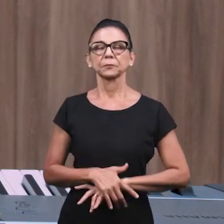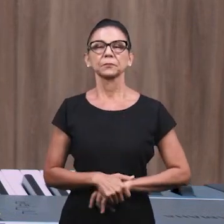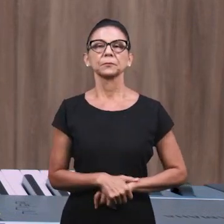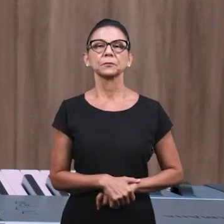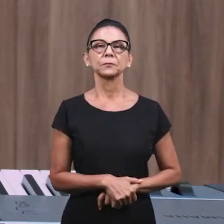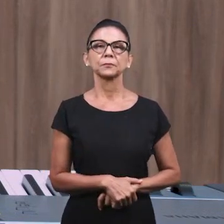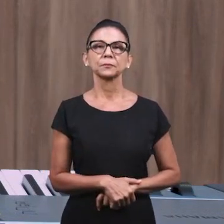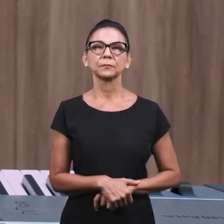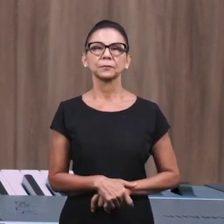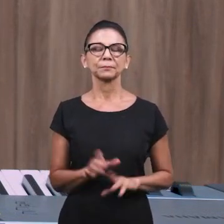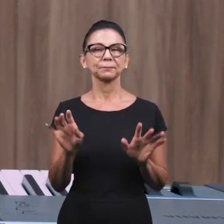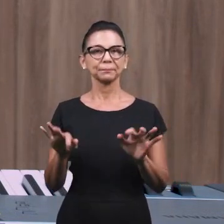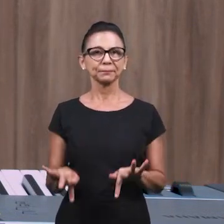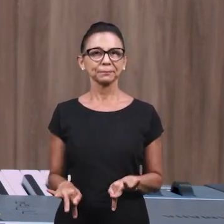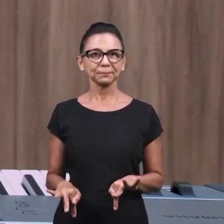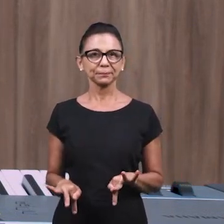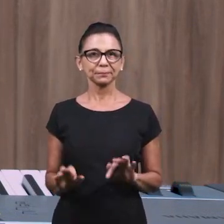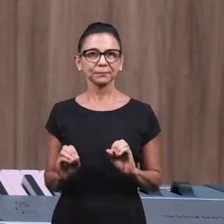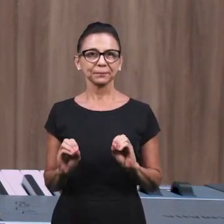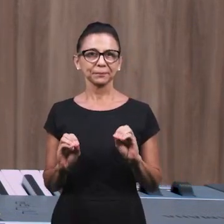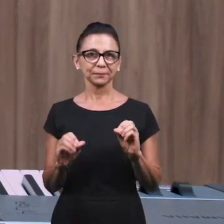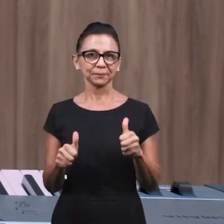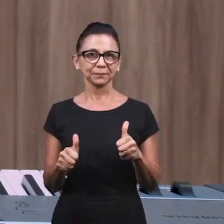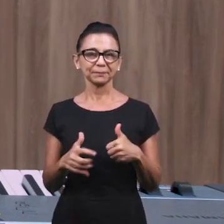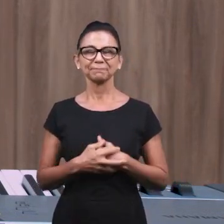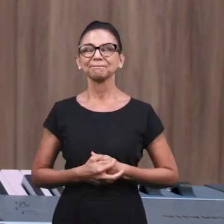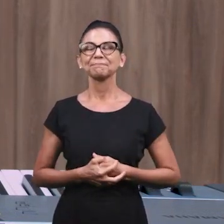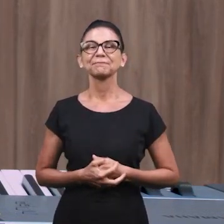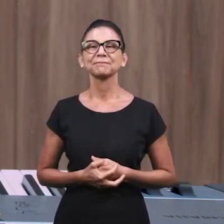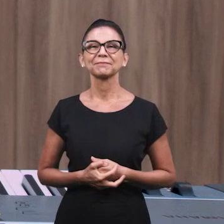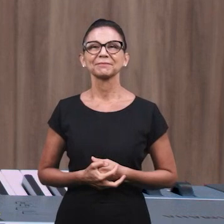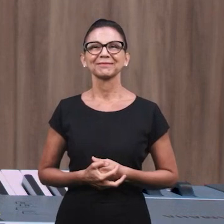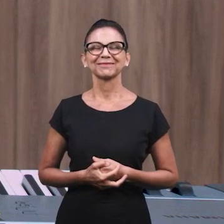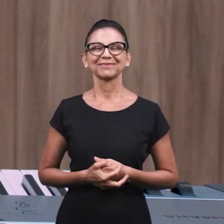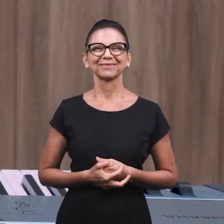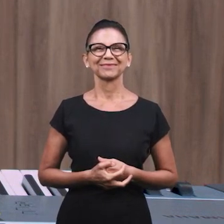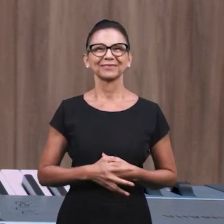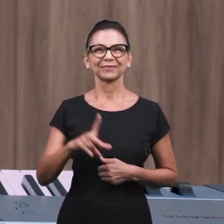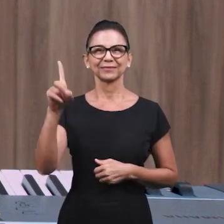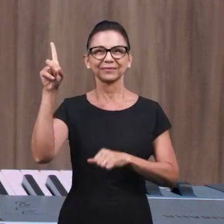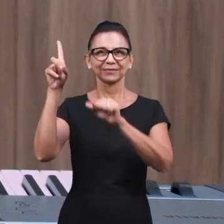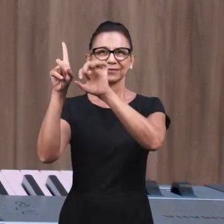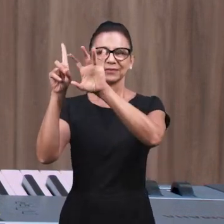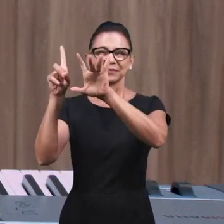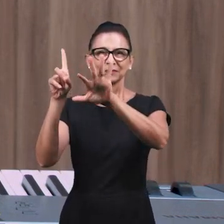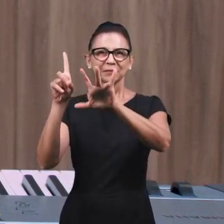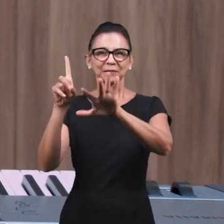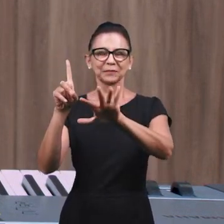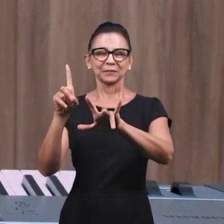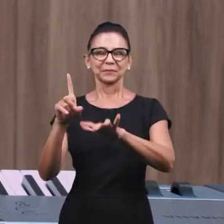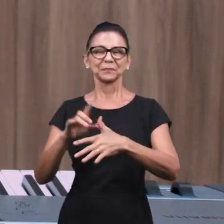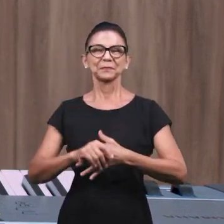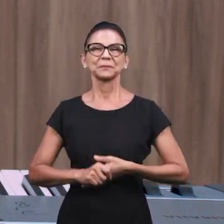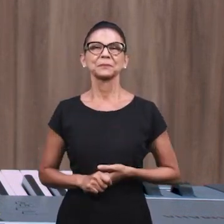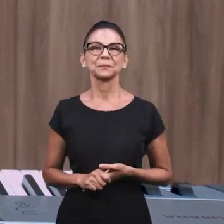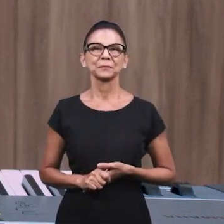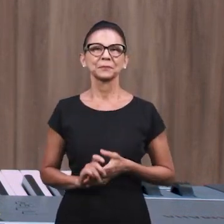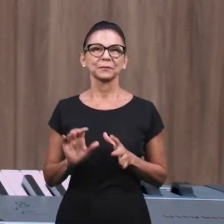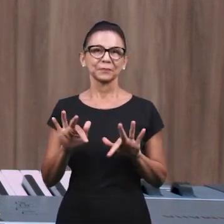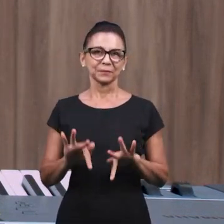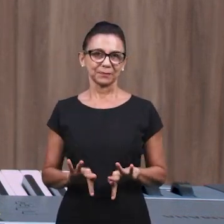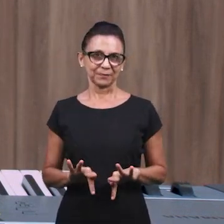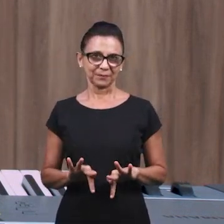vers l'oreille et je finalise ma gamme. D'accord? Donc, que le Seigneur vous bénisse. La paix du Seigneur Jésus à vous tous. Nous